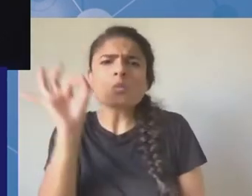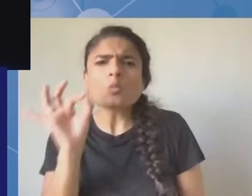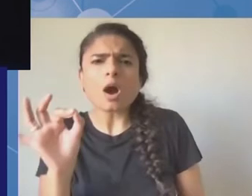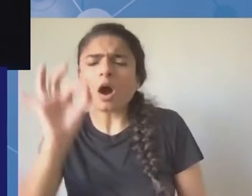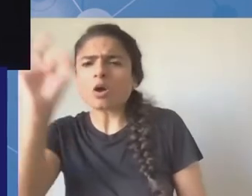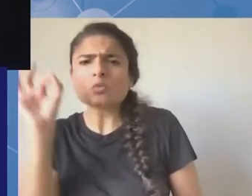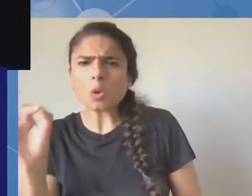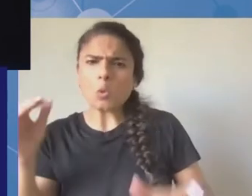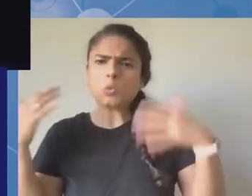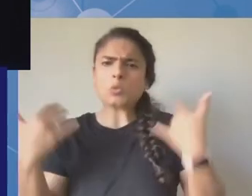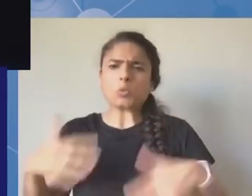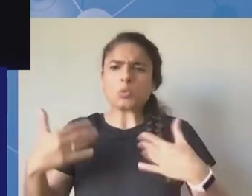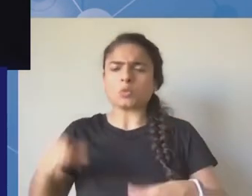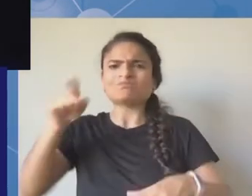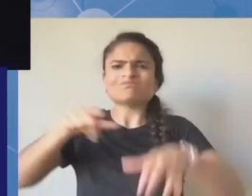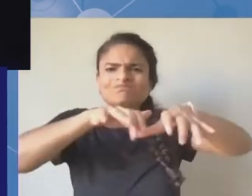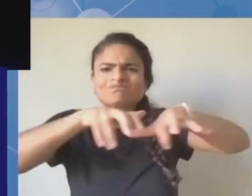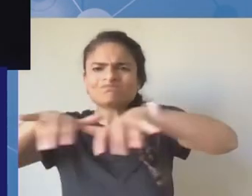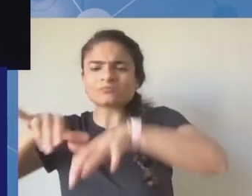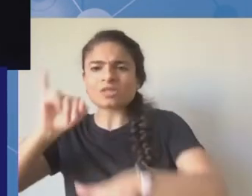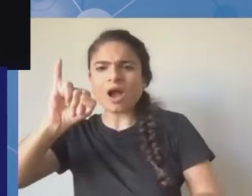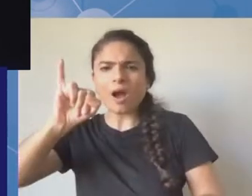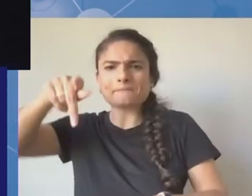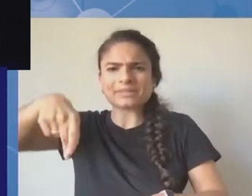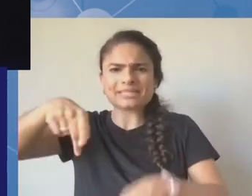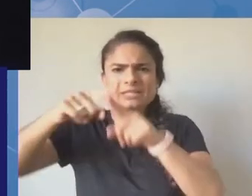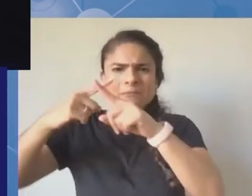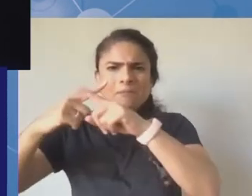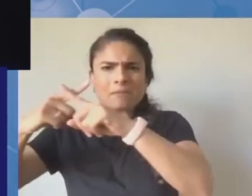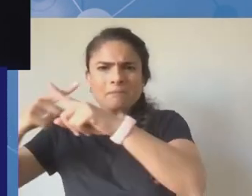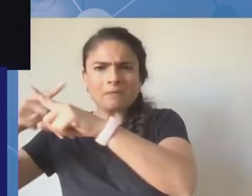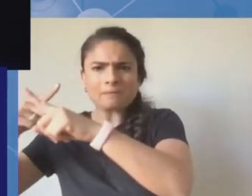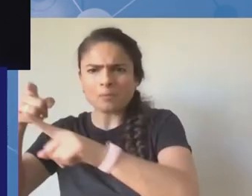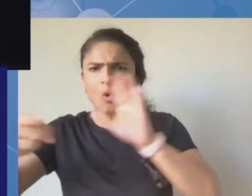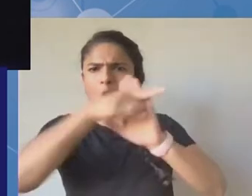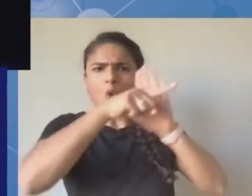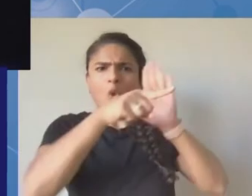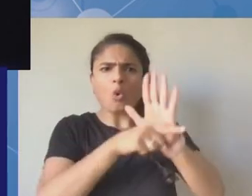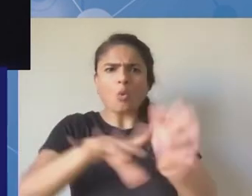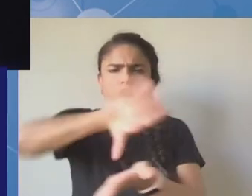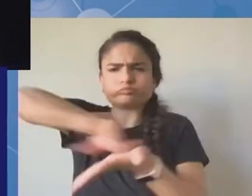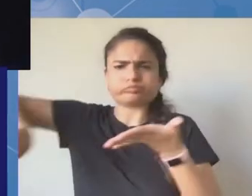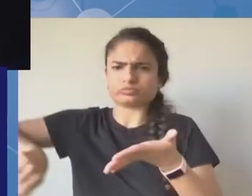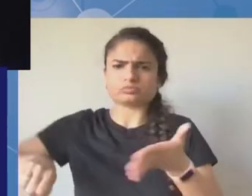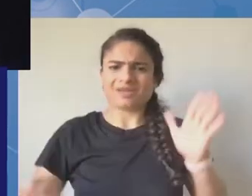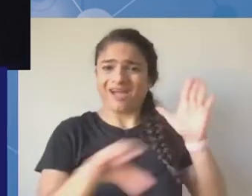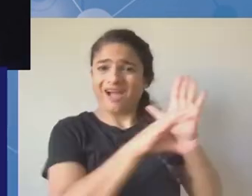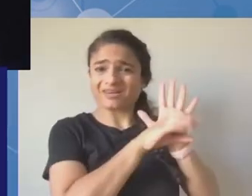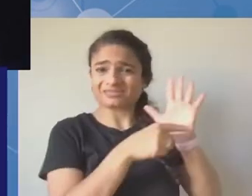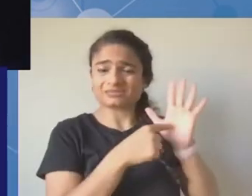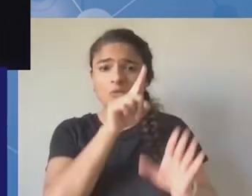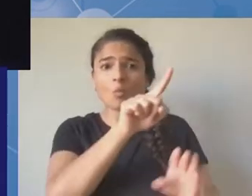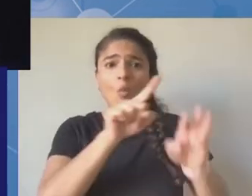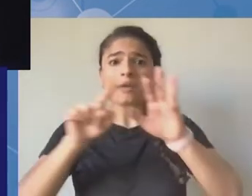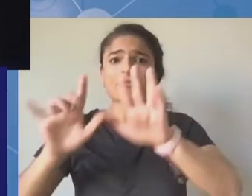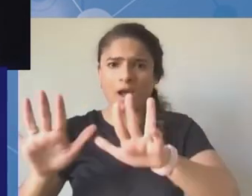المادة 19 من التفاهم الدولي من أجل حقوق الإنسان السياسية. ولذلك